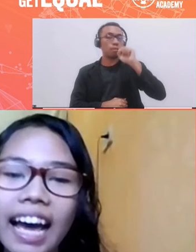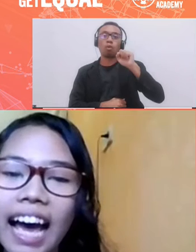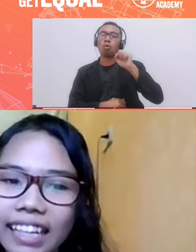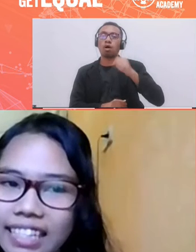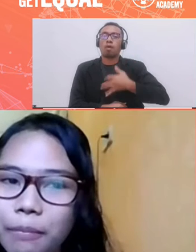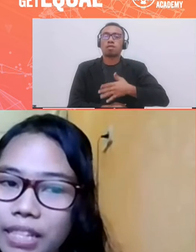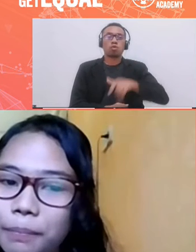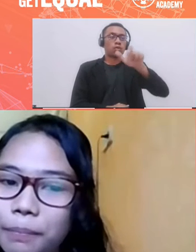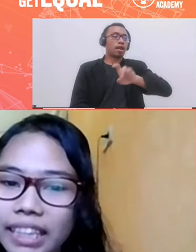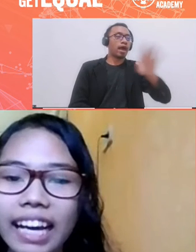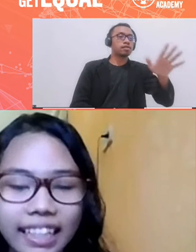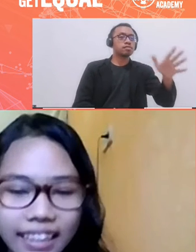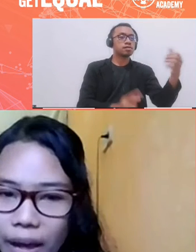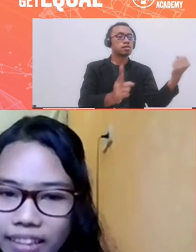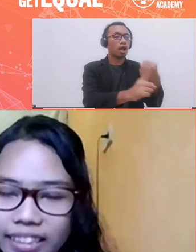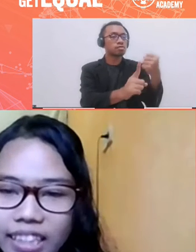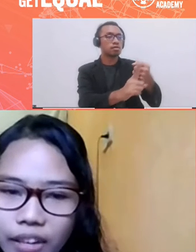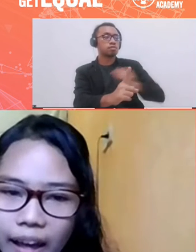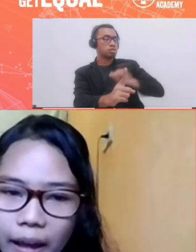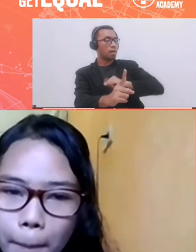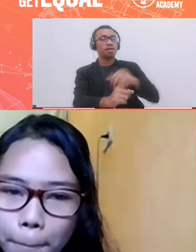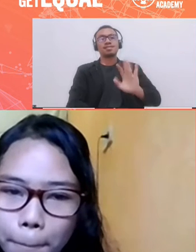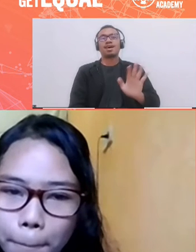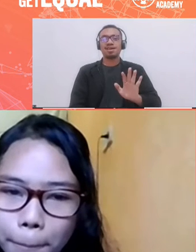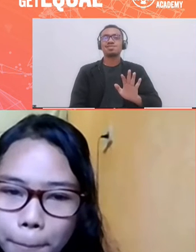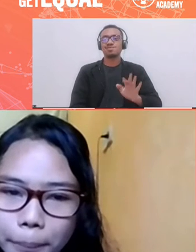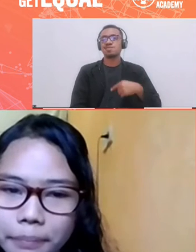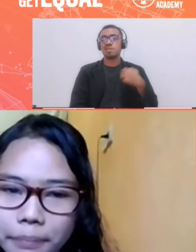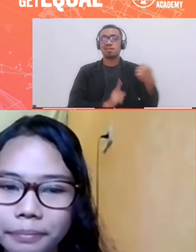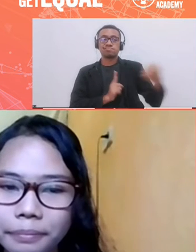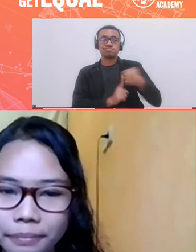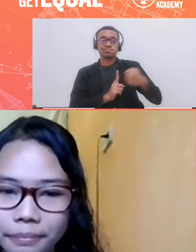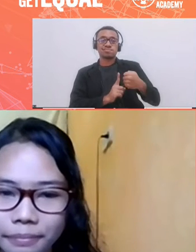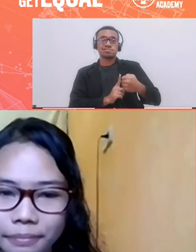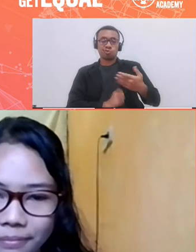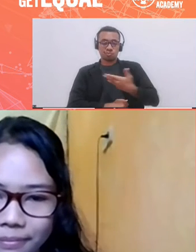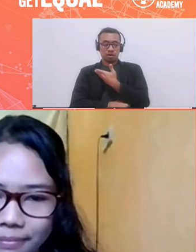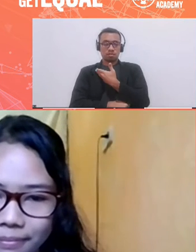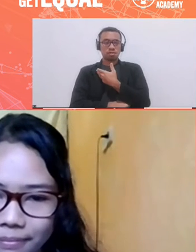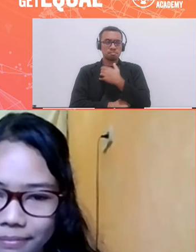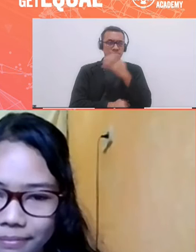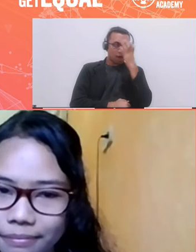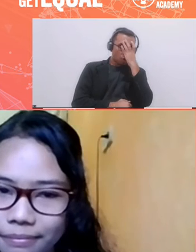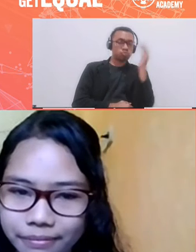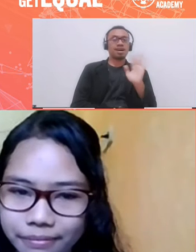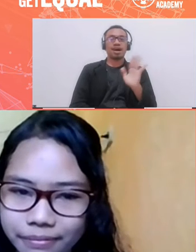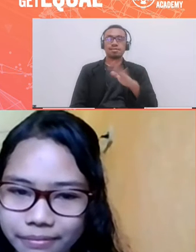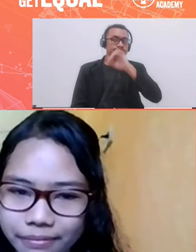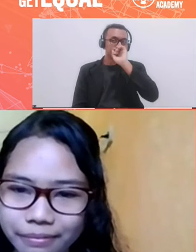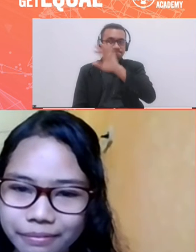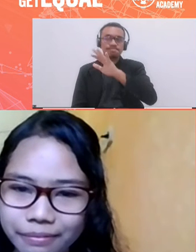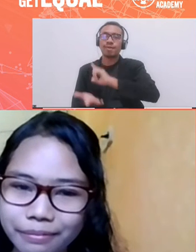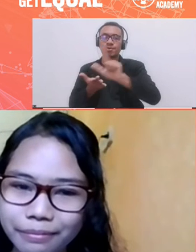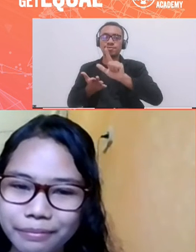yang sama seperti yang kita dapatkan, gitu, Kak. Wah, luar biasa sekali ya pesan yang kamu sampaikan buat Kak Hana